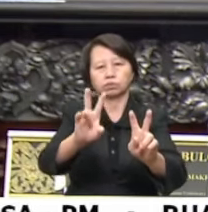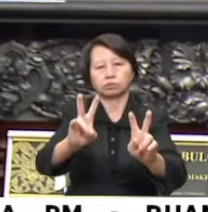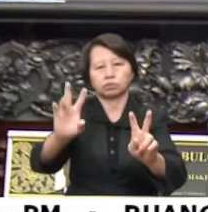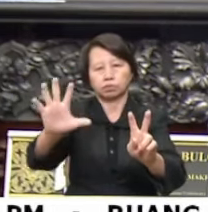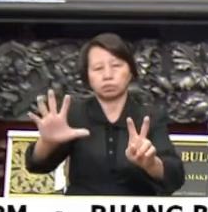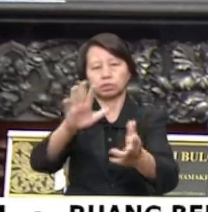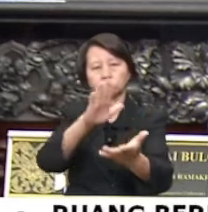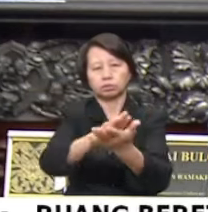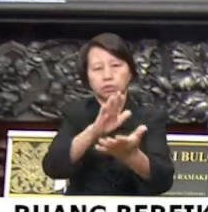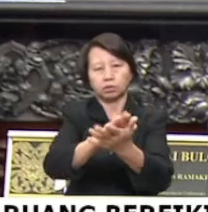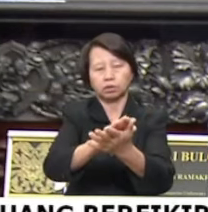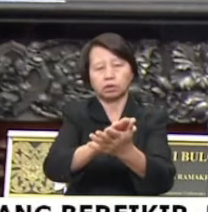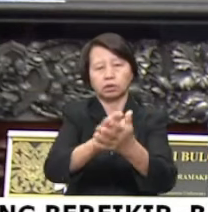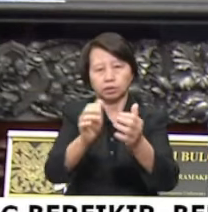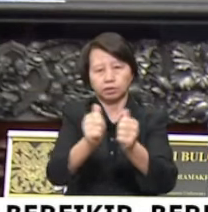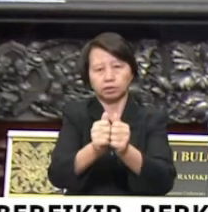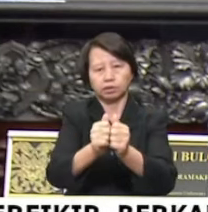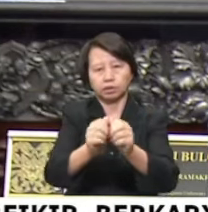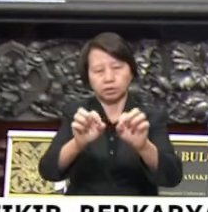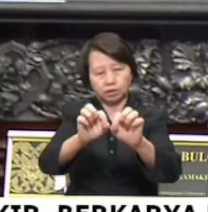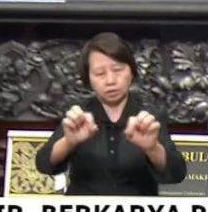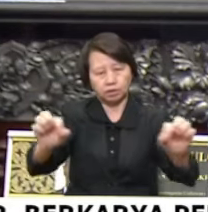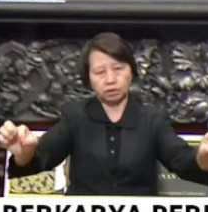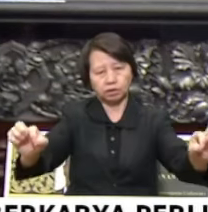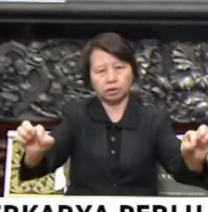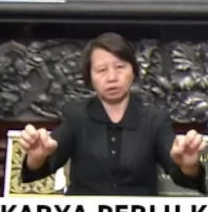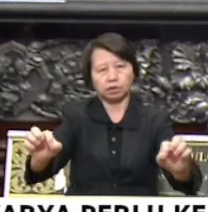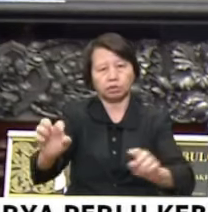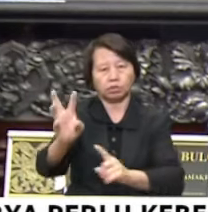2,775 sekolah disediakan dengan talian jalur lebar.